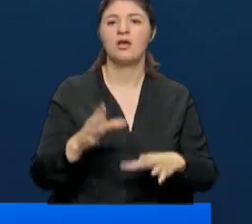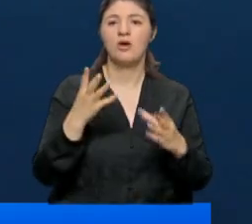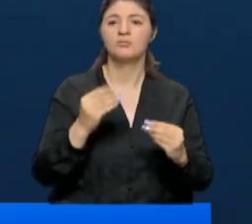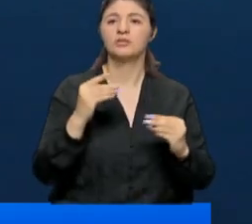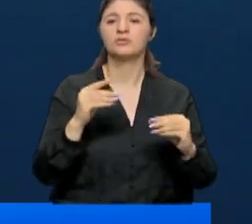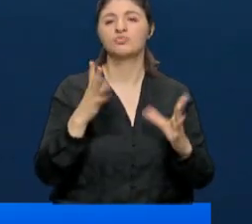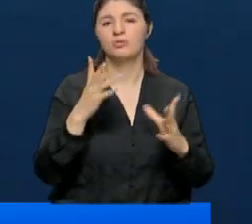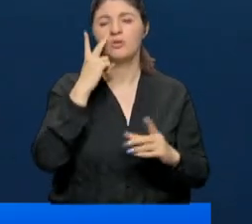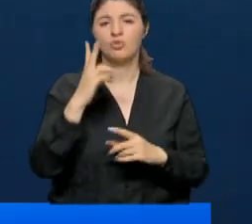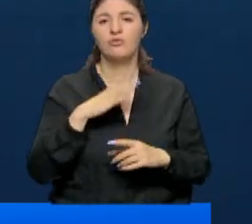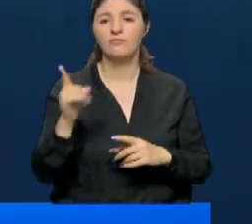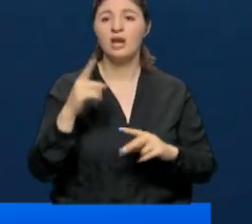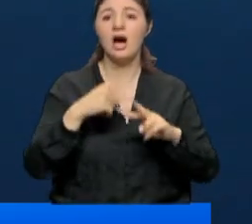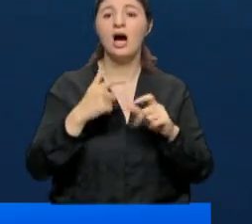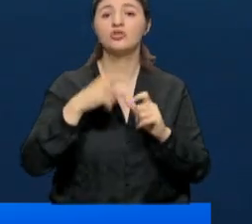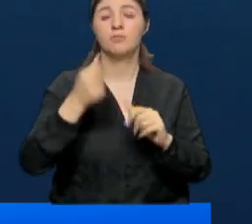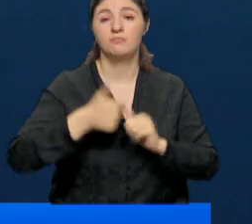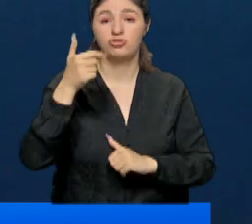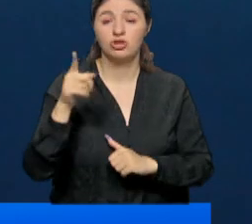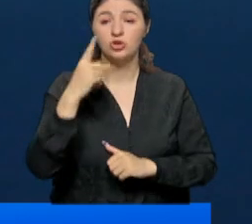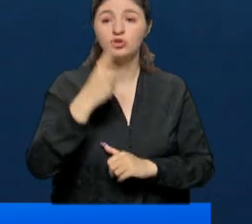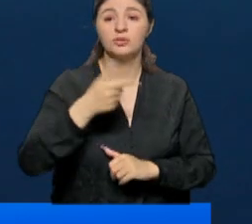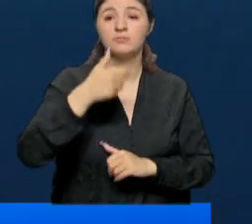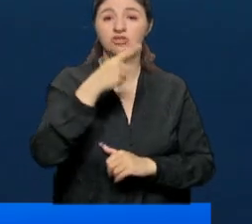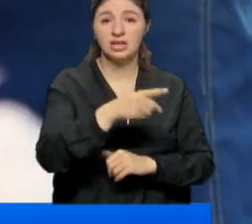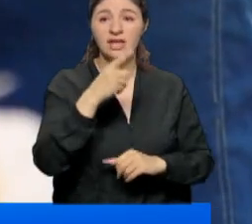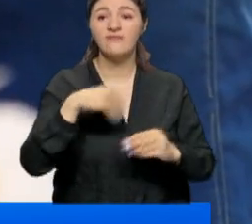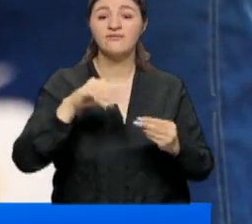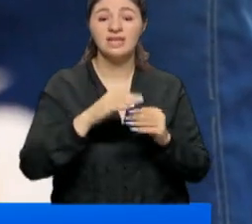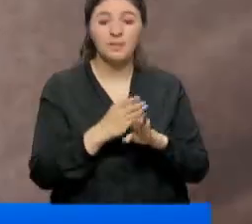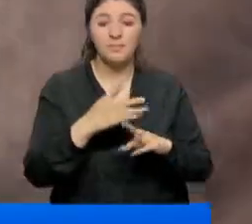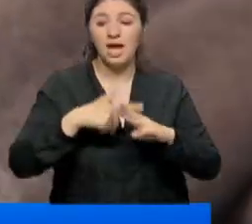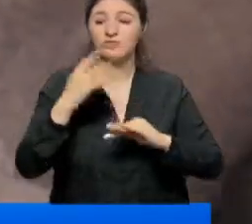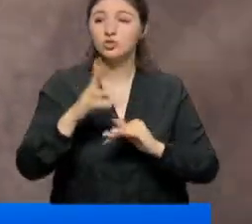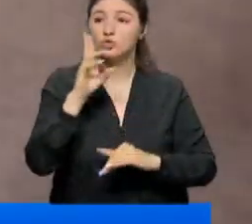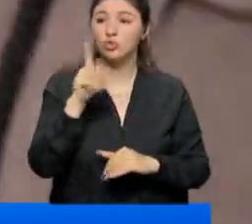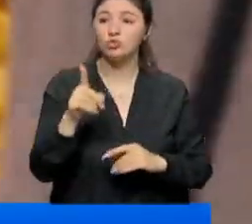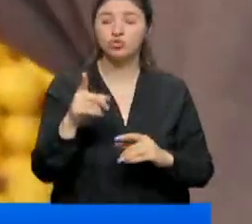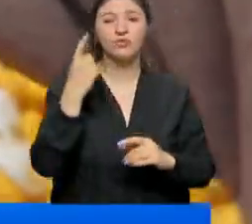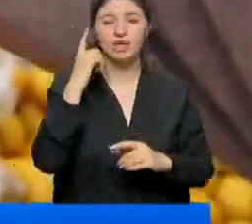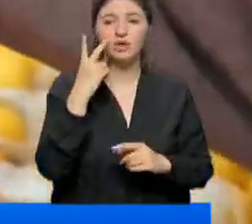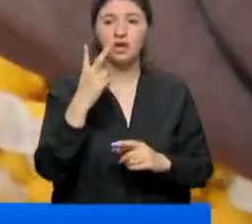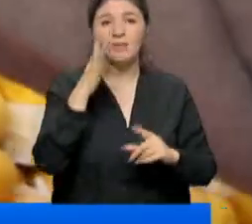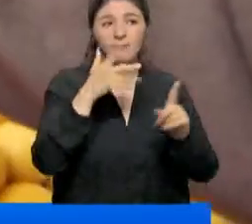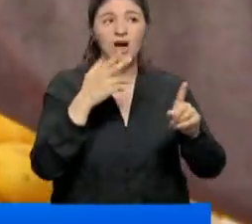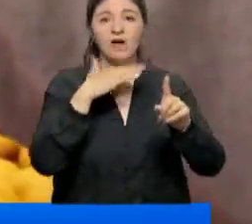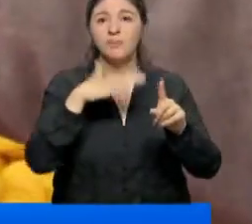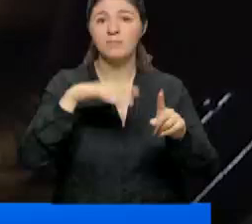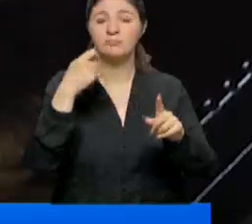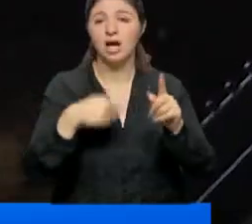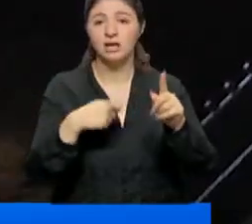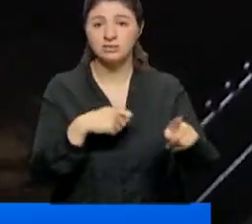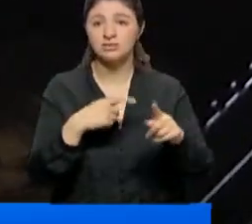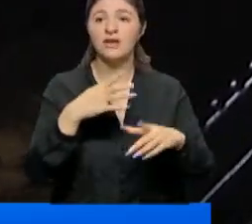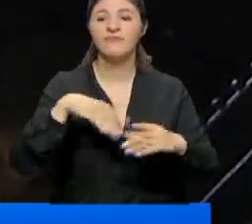etmesi muhtemel gözü bu oto başkanı Özdebir cumhurbaşkanının faiz sebep enflasyon sonuç tezine karşı Amerika ve Avrupa Merkez